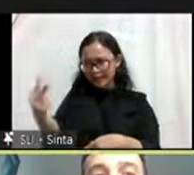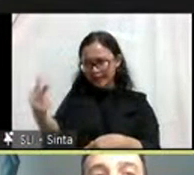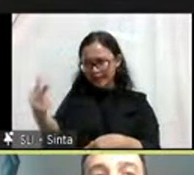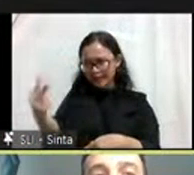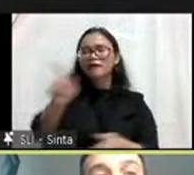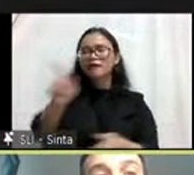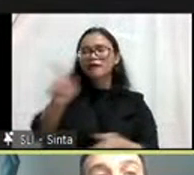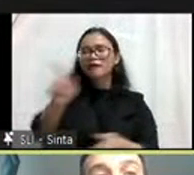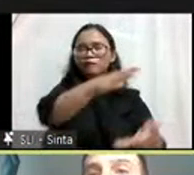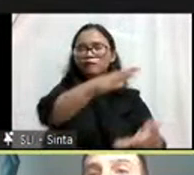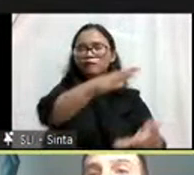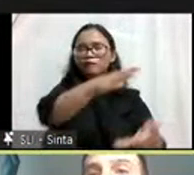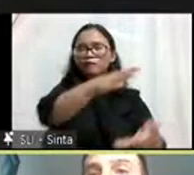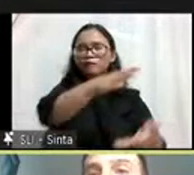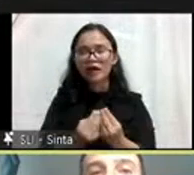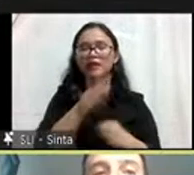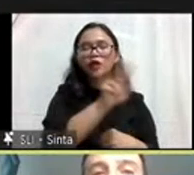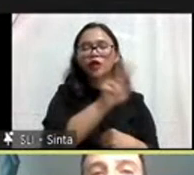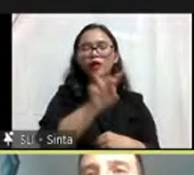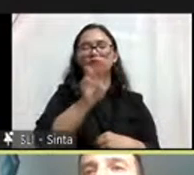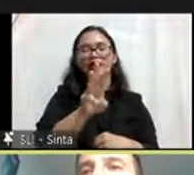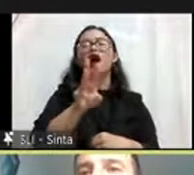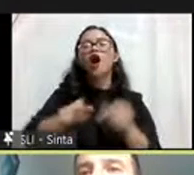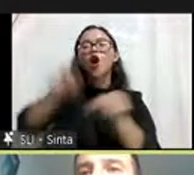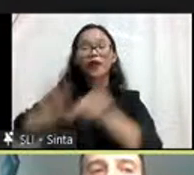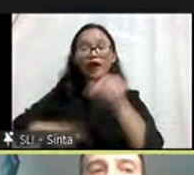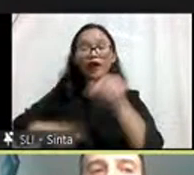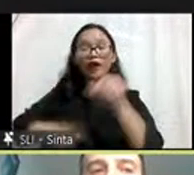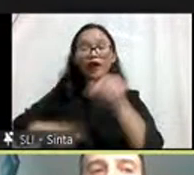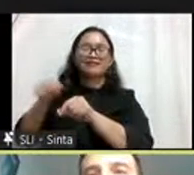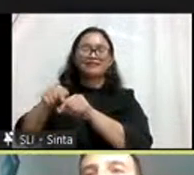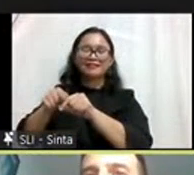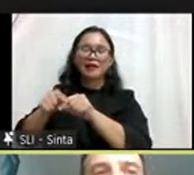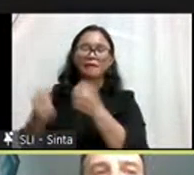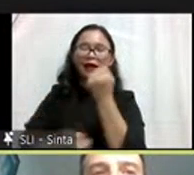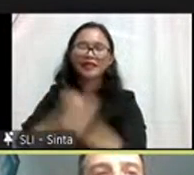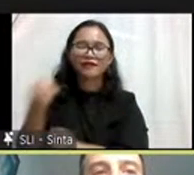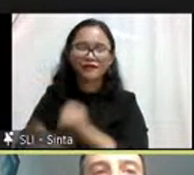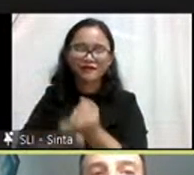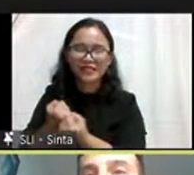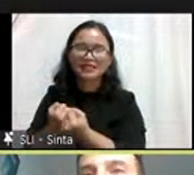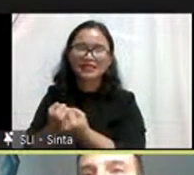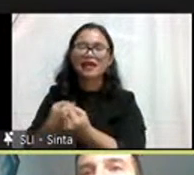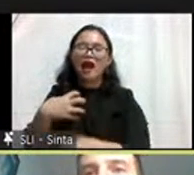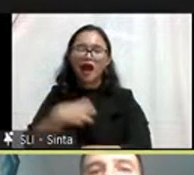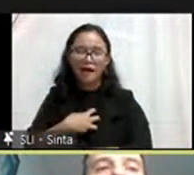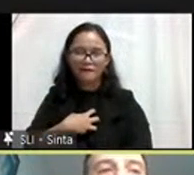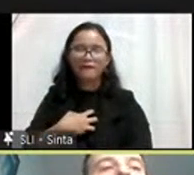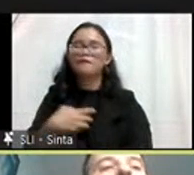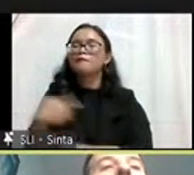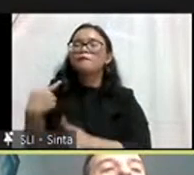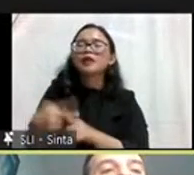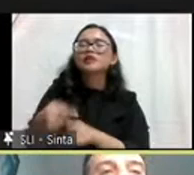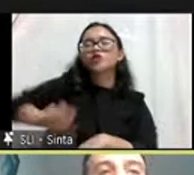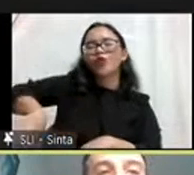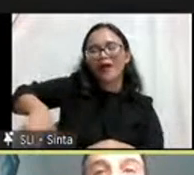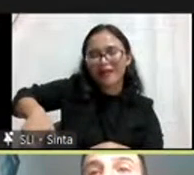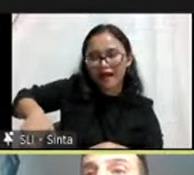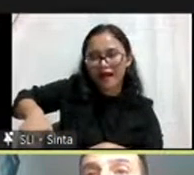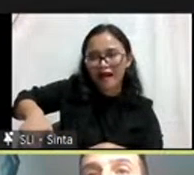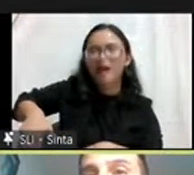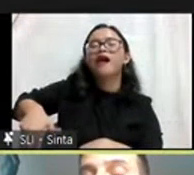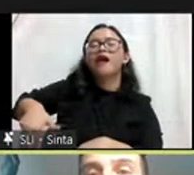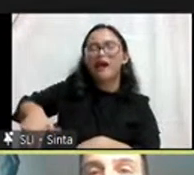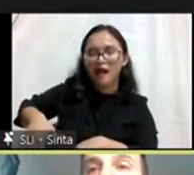terhadap pembela HAM termasuk anggota keluarga mereka di 21 negara Asia Anda bisa melihat dari slide ini enam yang teratas Saya ingin